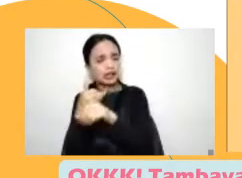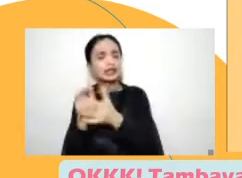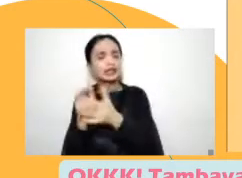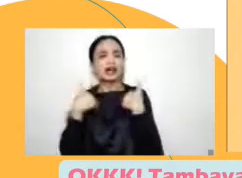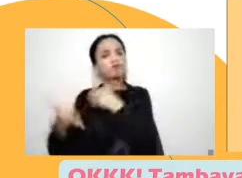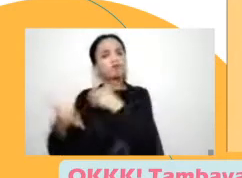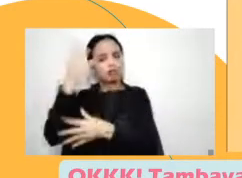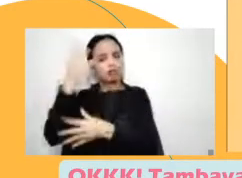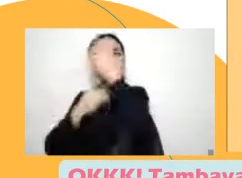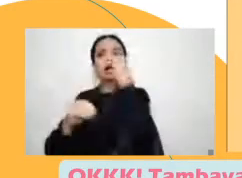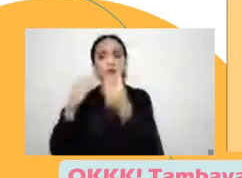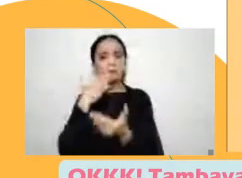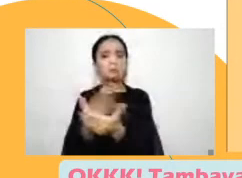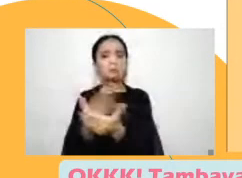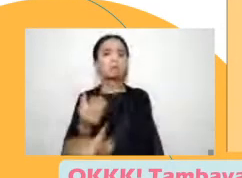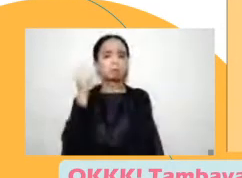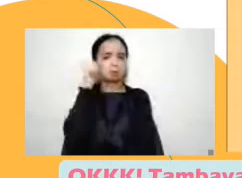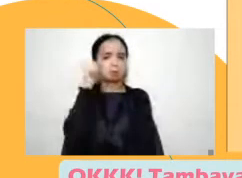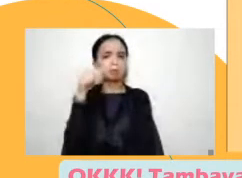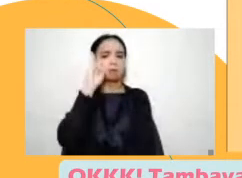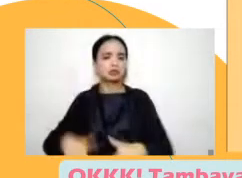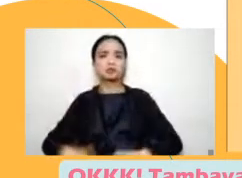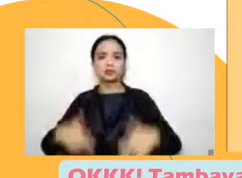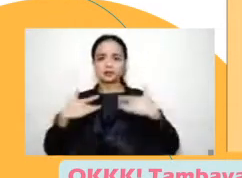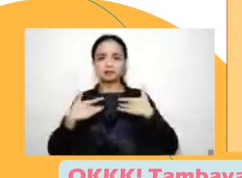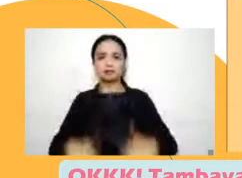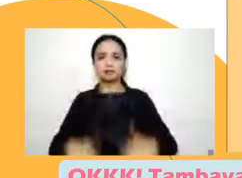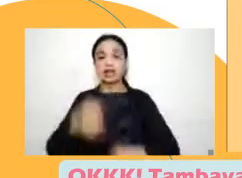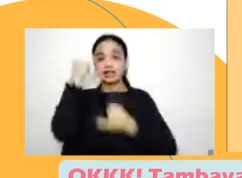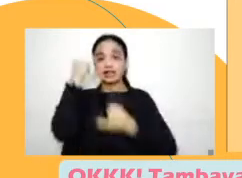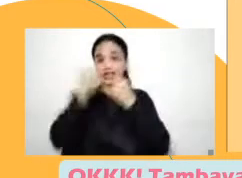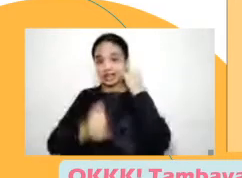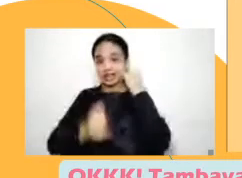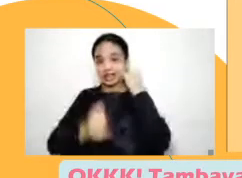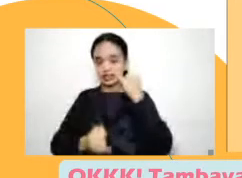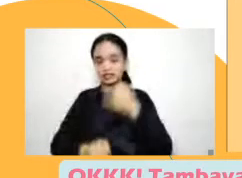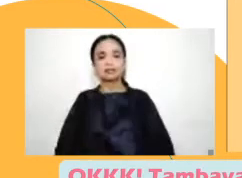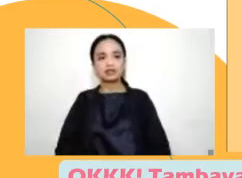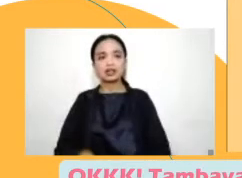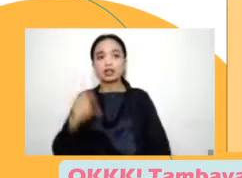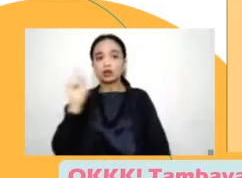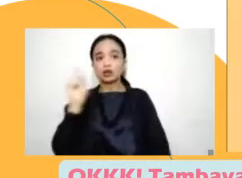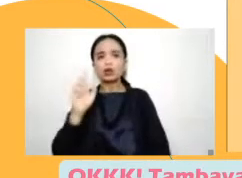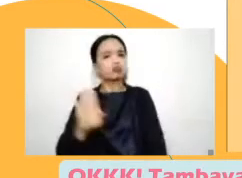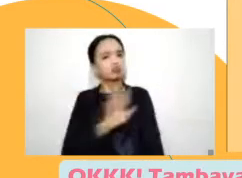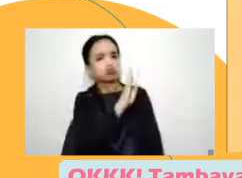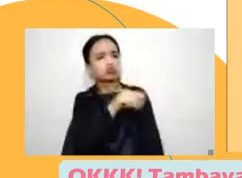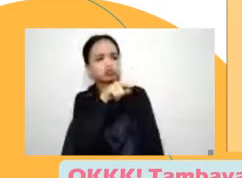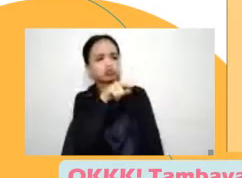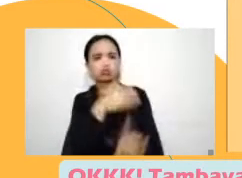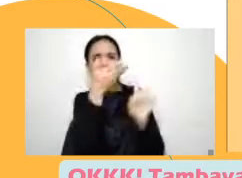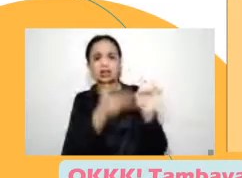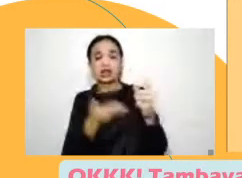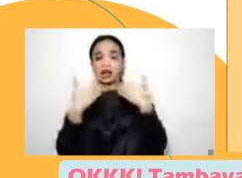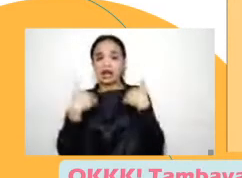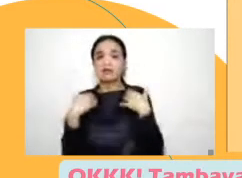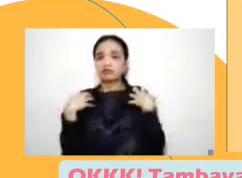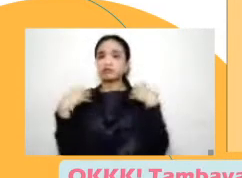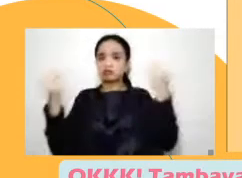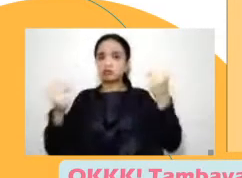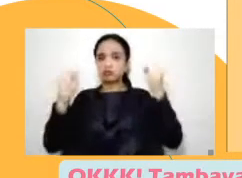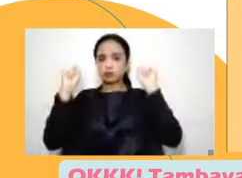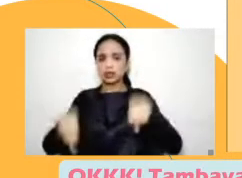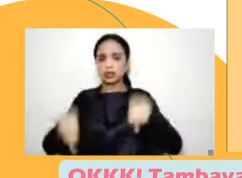magagandang aral sa buhay. At panghuli, ang isang matatag na individual ay may kalakasan